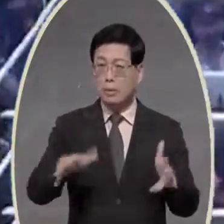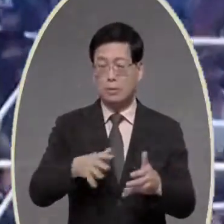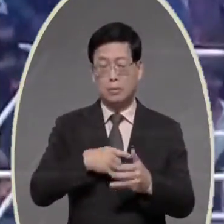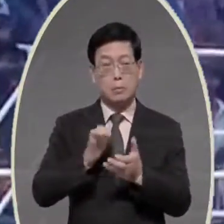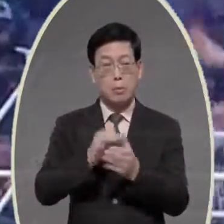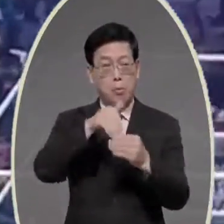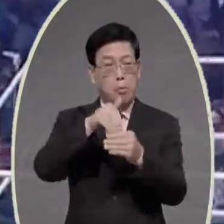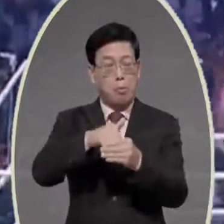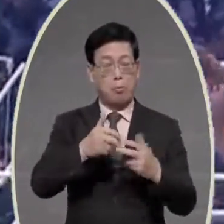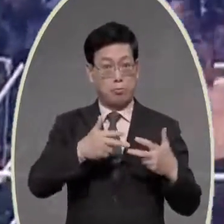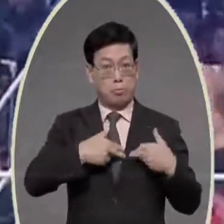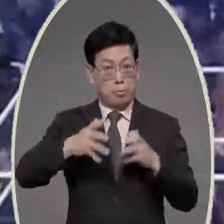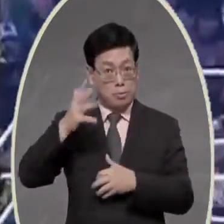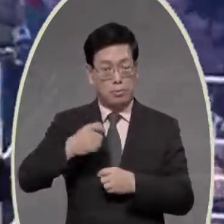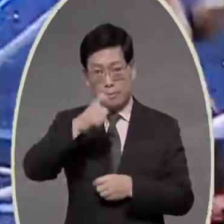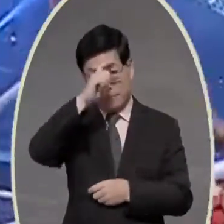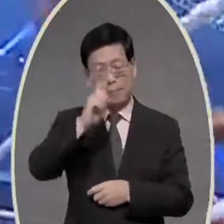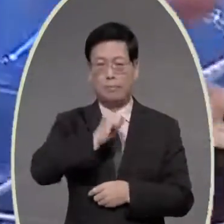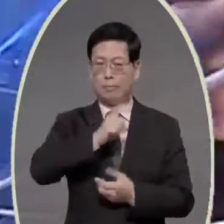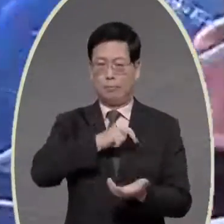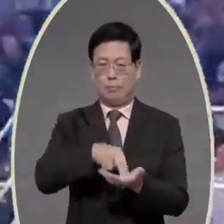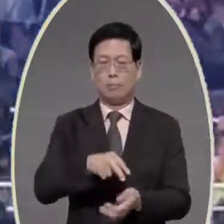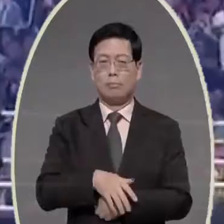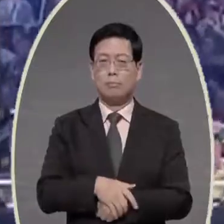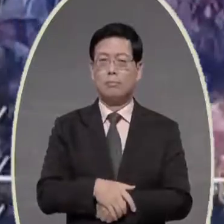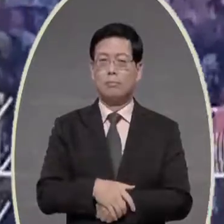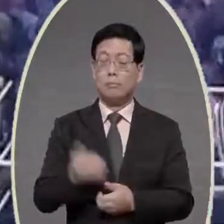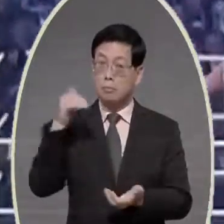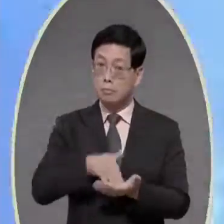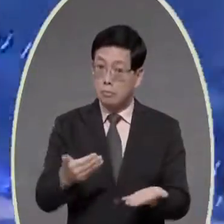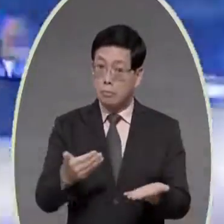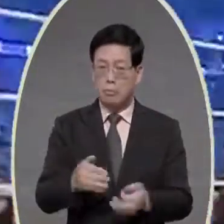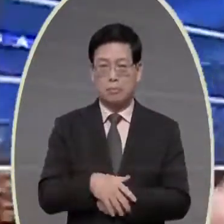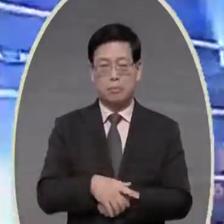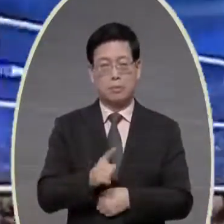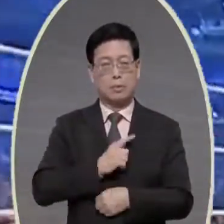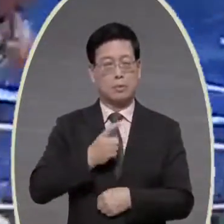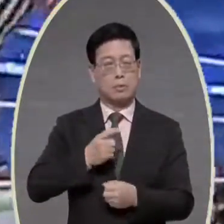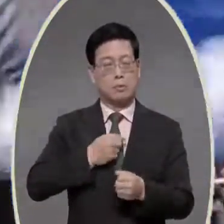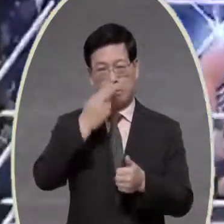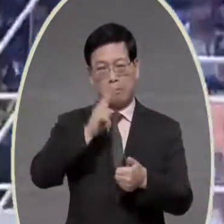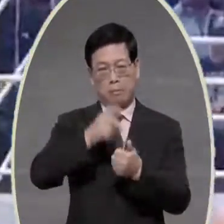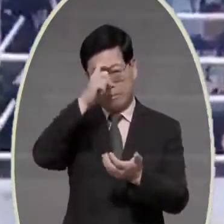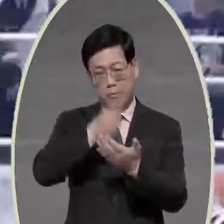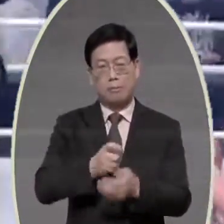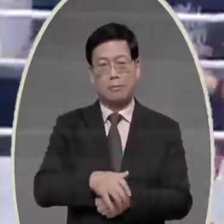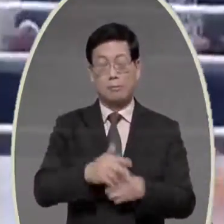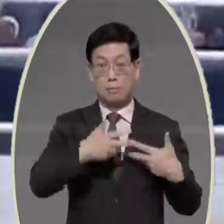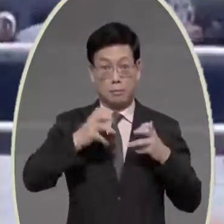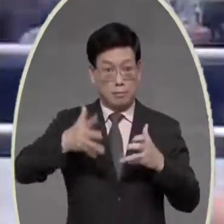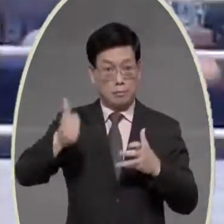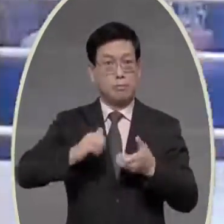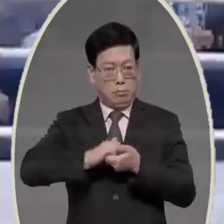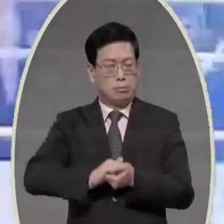的朋友把选票投给蔡英文总统，希望台湾独立，但是你完全都会失望。所以蔡英文总